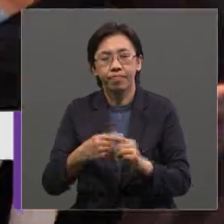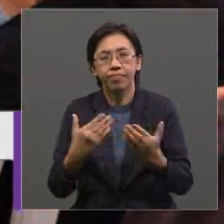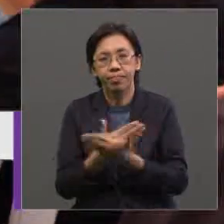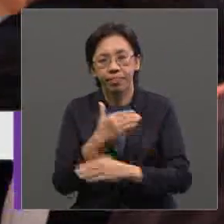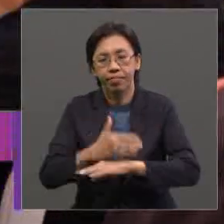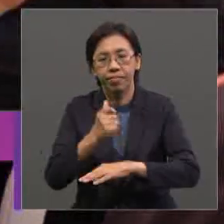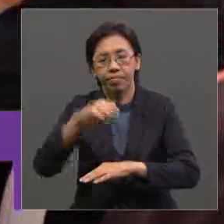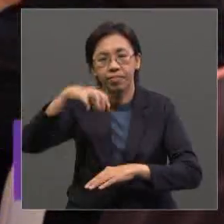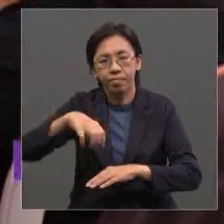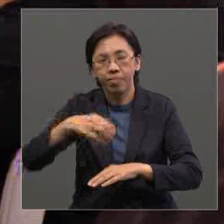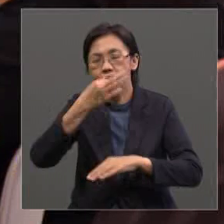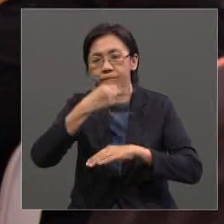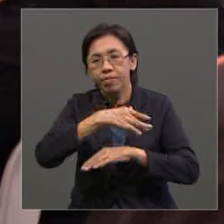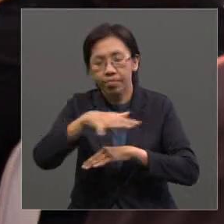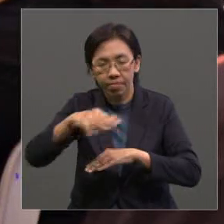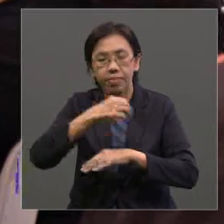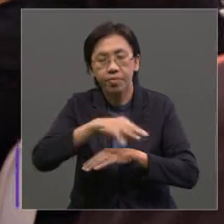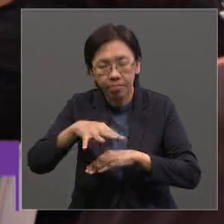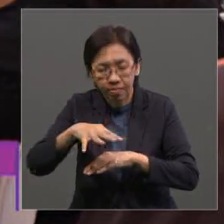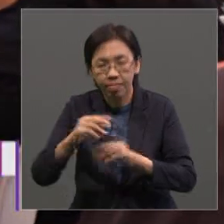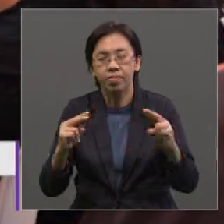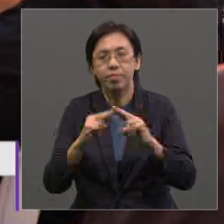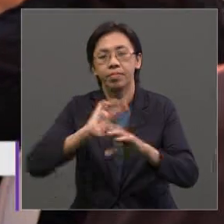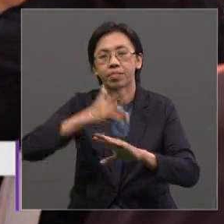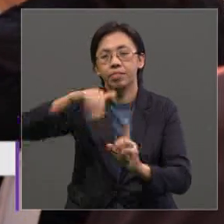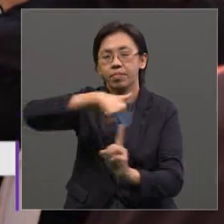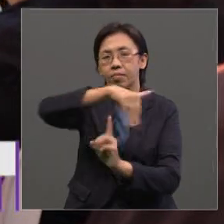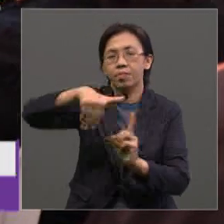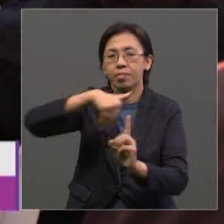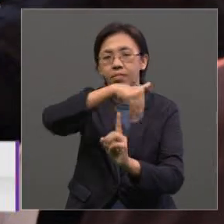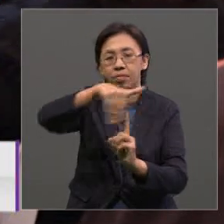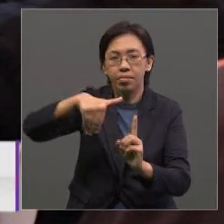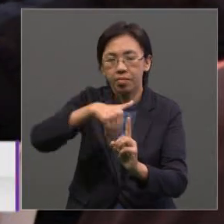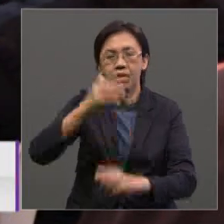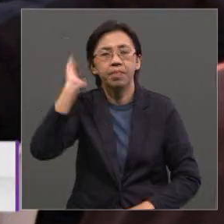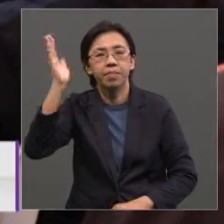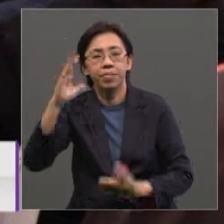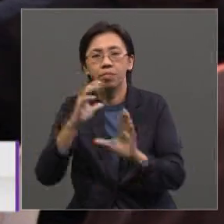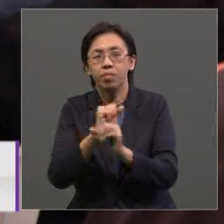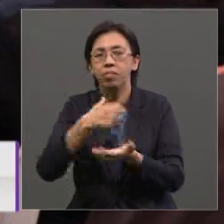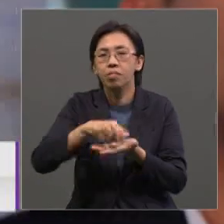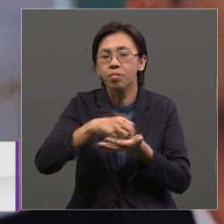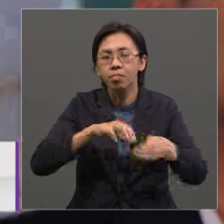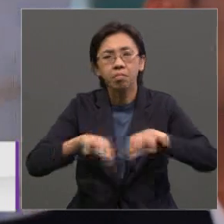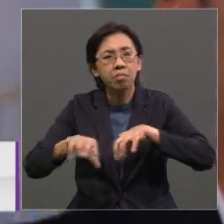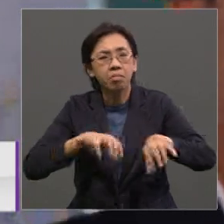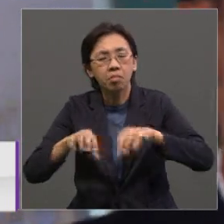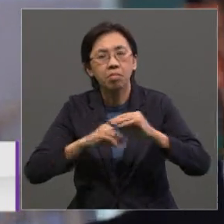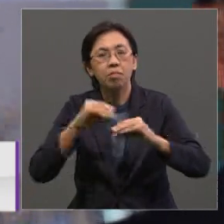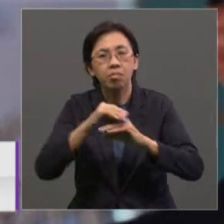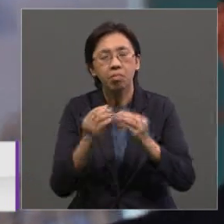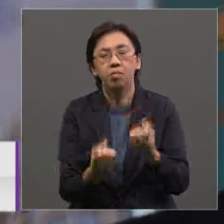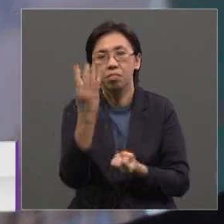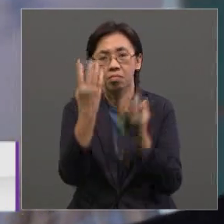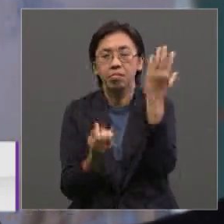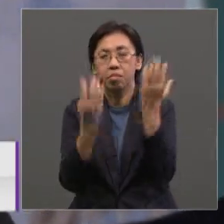แทนอธิบดีกรมทรัพยากรทางทะเลและชายฝั่งกระทรวงทรัพยากรธรรมชาติและสิ่งแวดล้อมบรรยายสรุปแนวทางการบริหารจัดการโครงการป่า